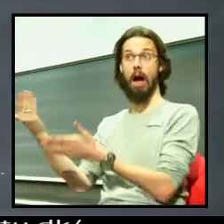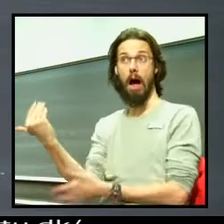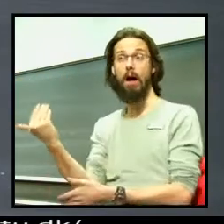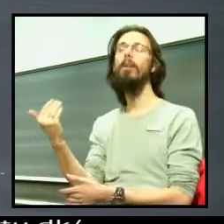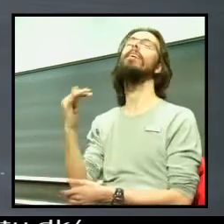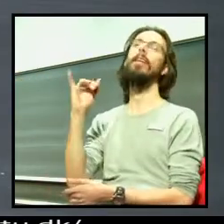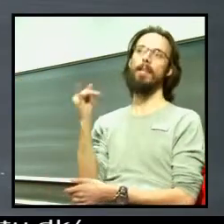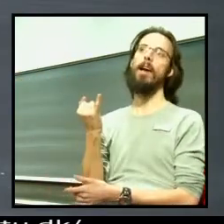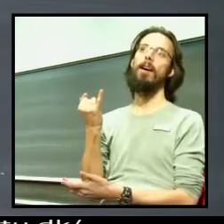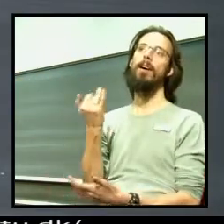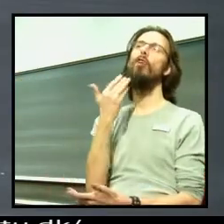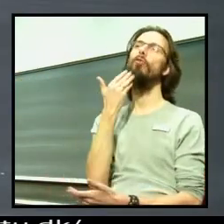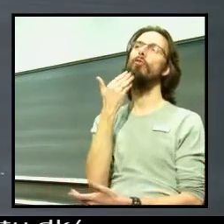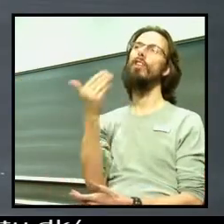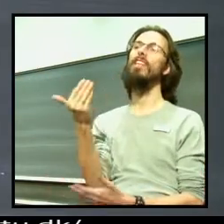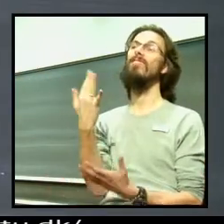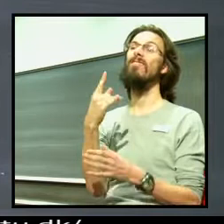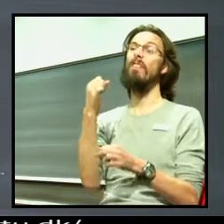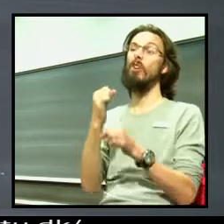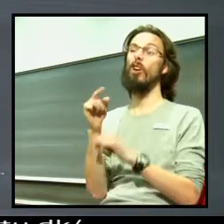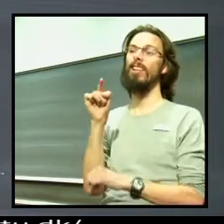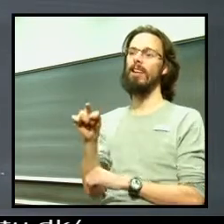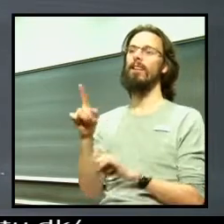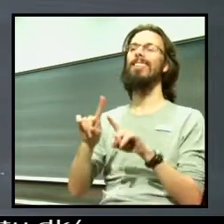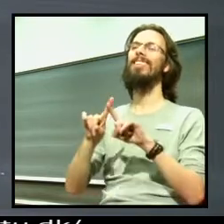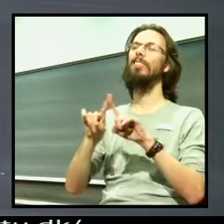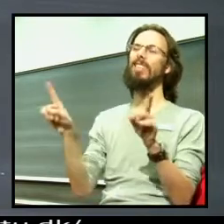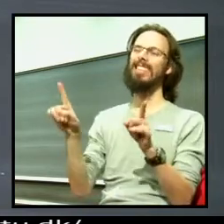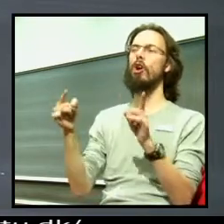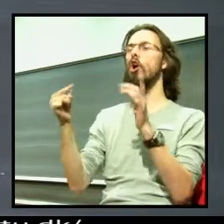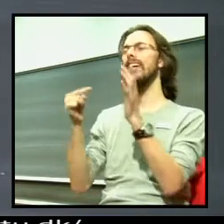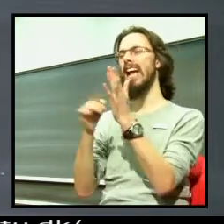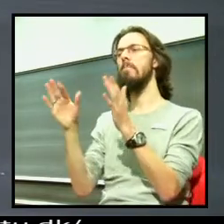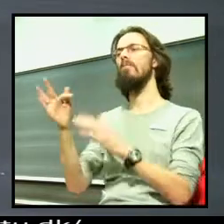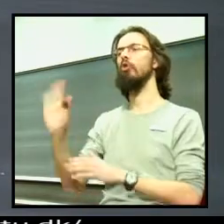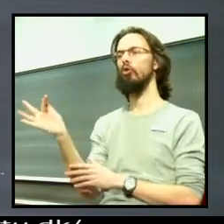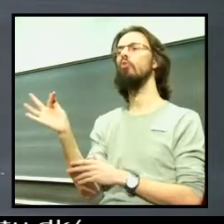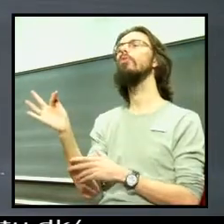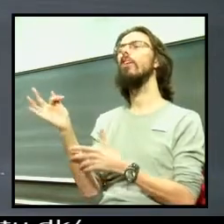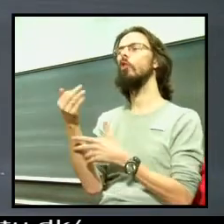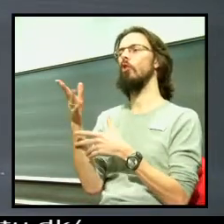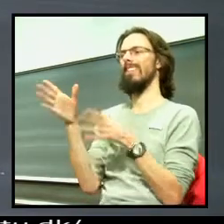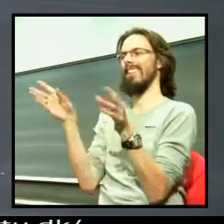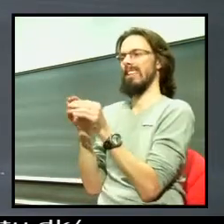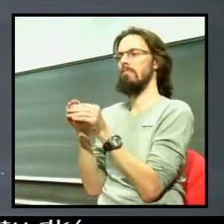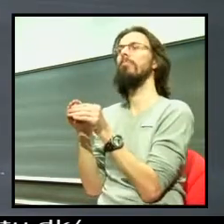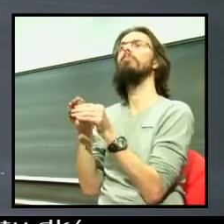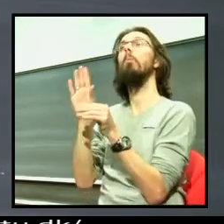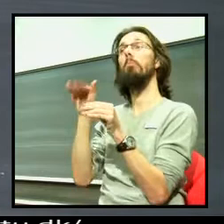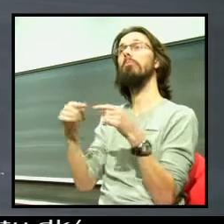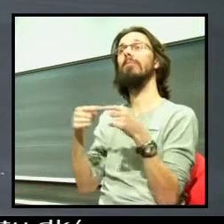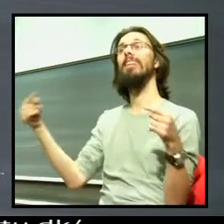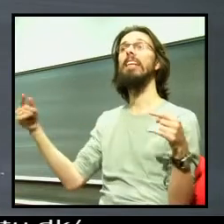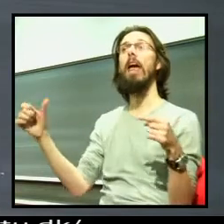fordi det, vi gør her, at differentiere og gange med en funktion og i øvrigt lægge noget sammen, det er lineært. Det skal